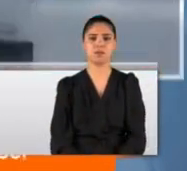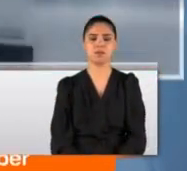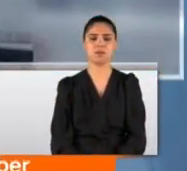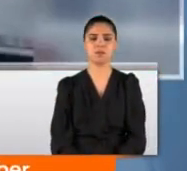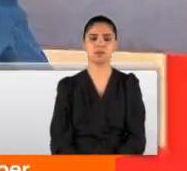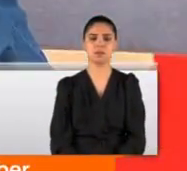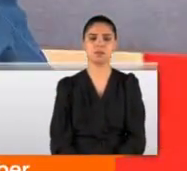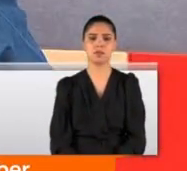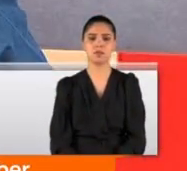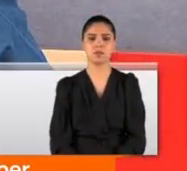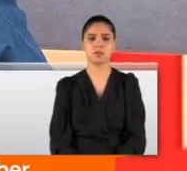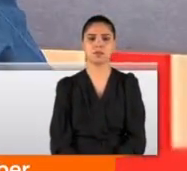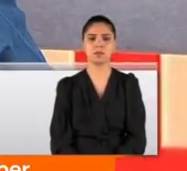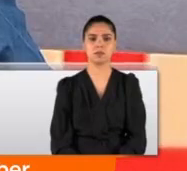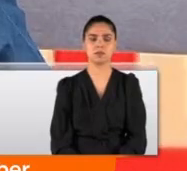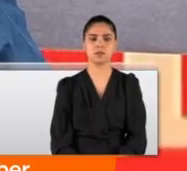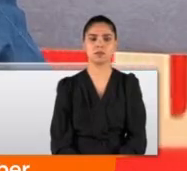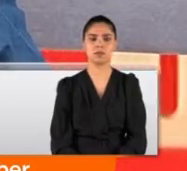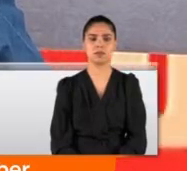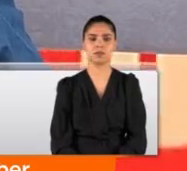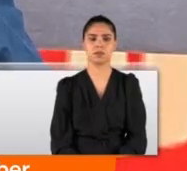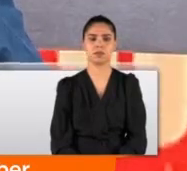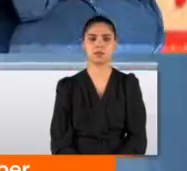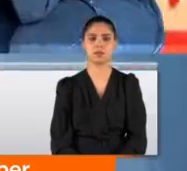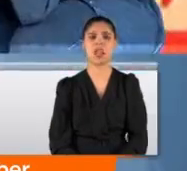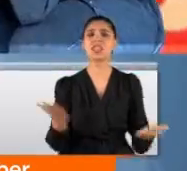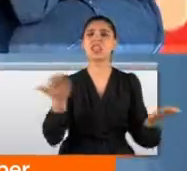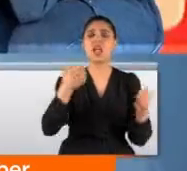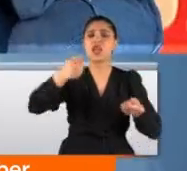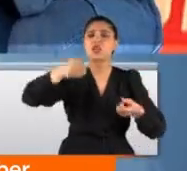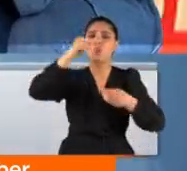bakmaya gidemiyorum. Nasıl çuvala koydunuz da attınız?